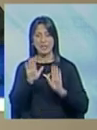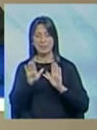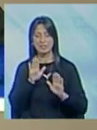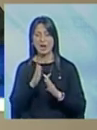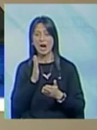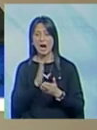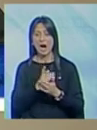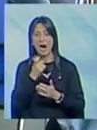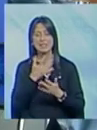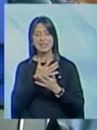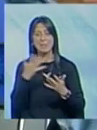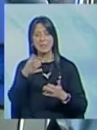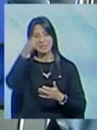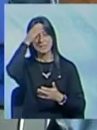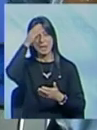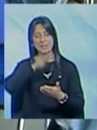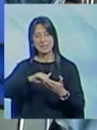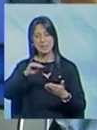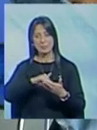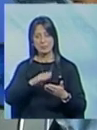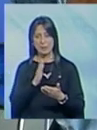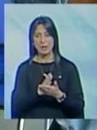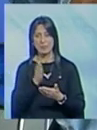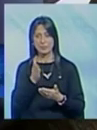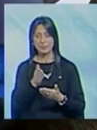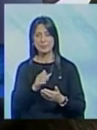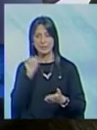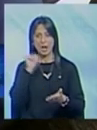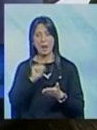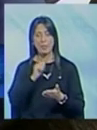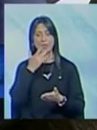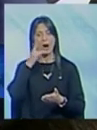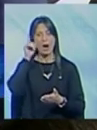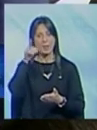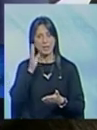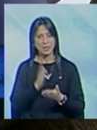ხელმძღვანელი. არის 100-ზე მეტი სამეცნიერო ნაშრომის ავტორი, რომლებიც გამოქვეყნებულია ამერიკის